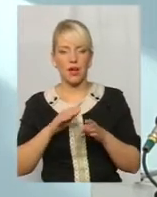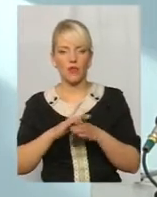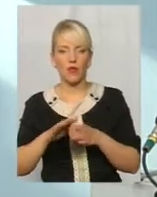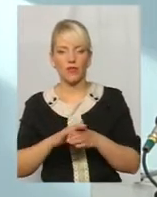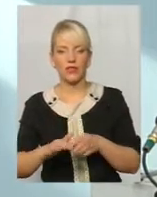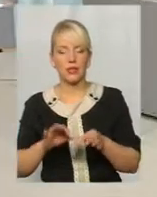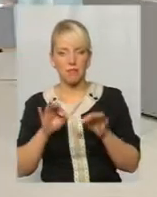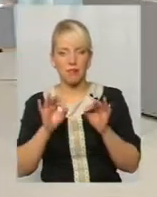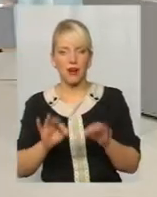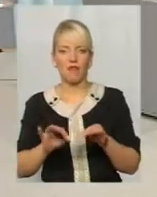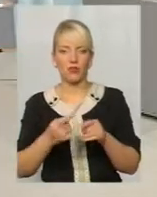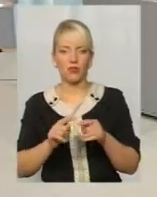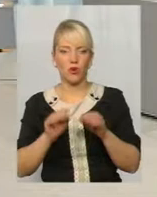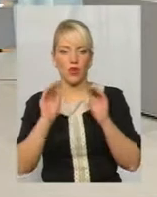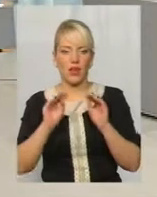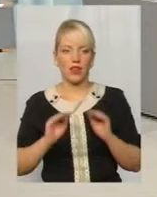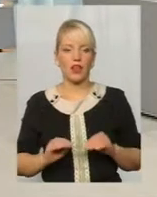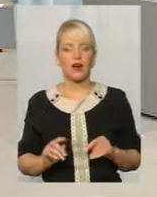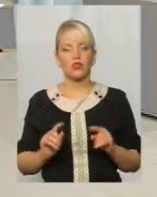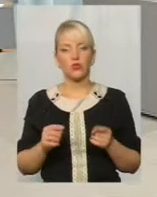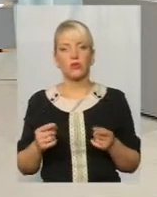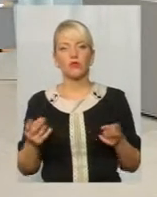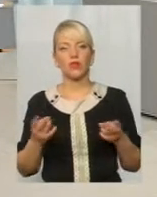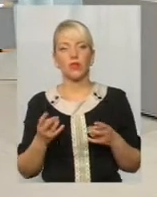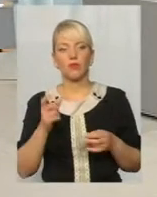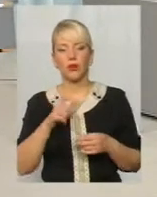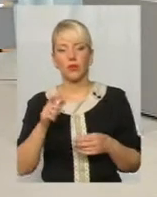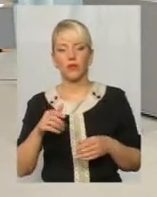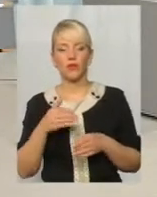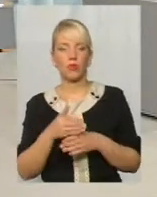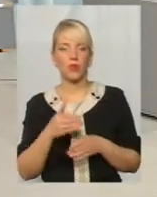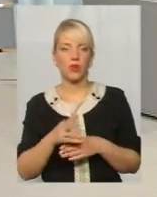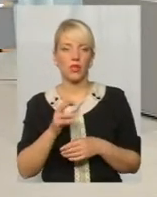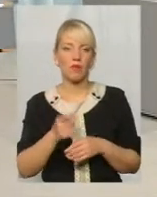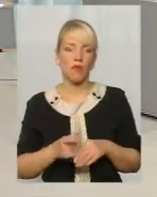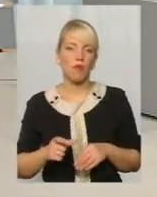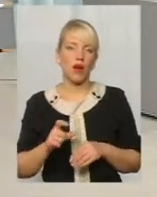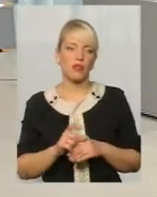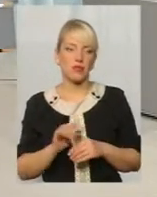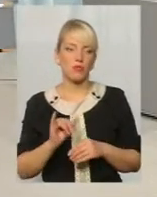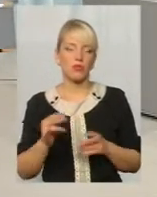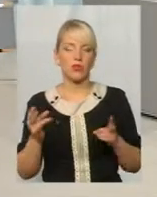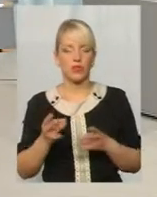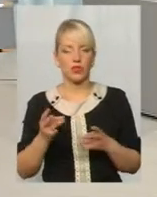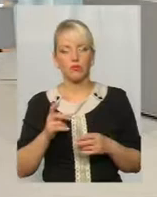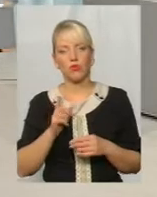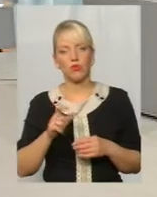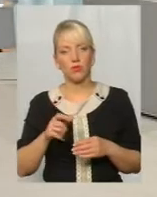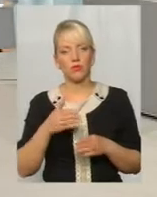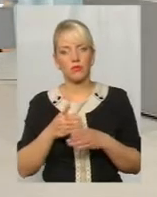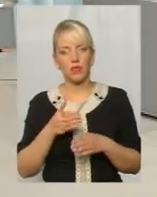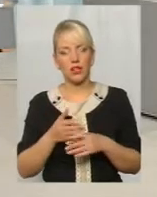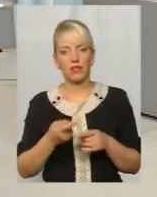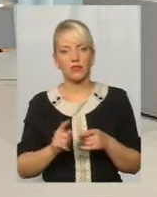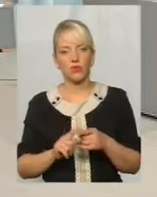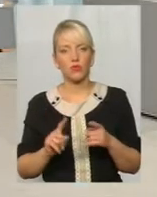ту декларацію. Тому, звичайно, необхідно людям допомагати по максимуму, звичайно, необхідно людям сприяти в